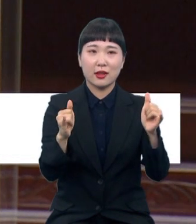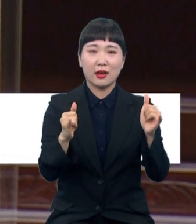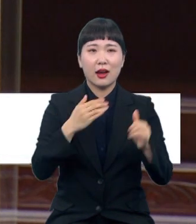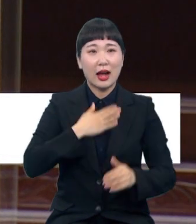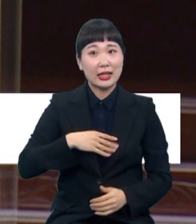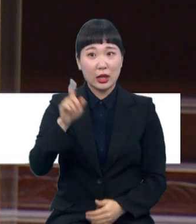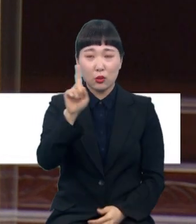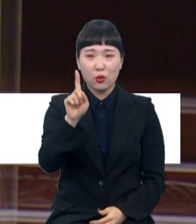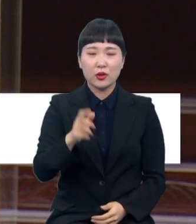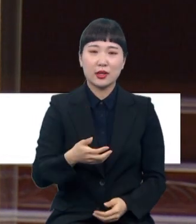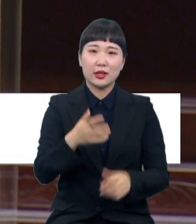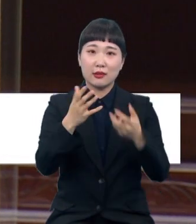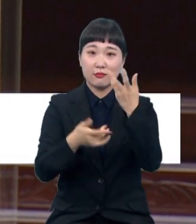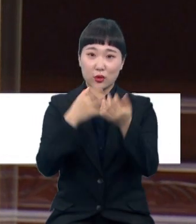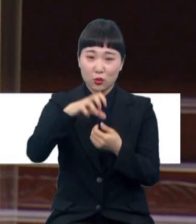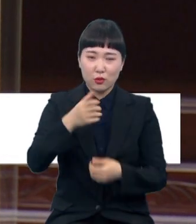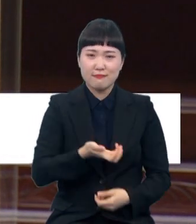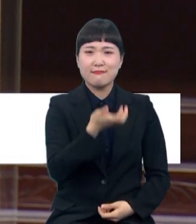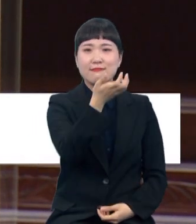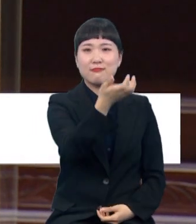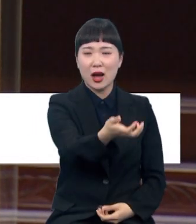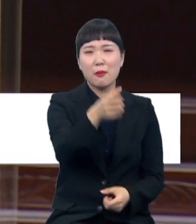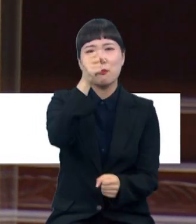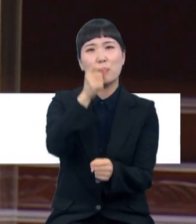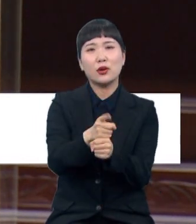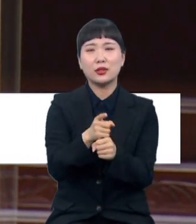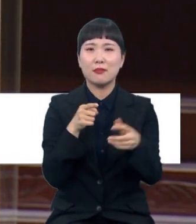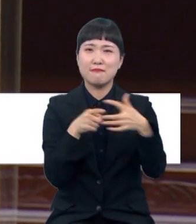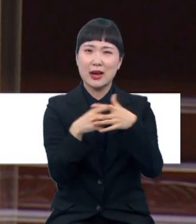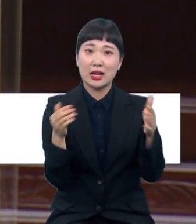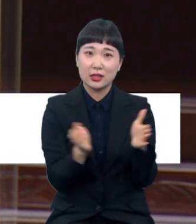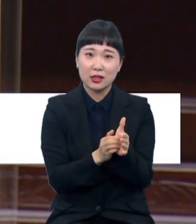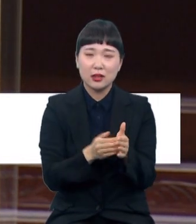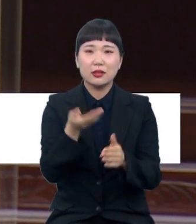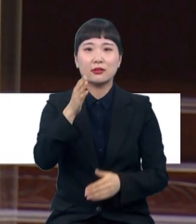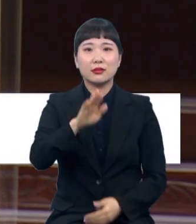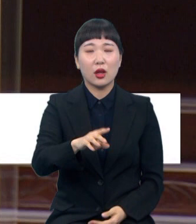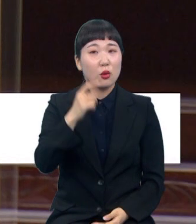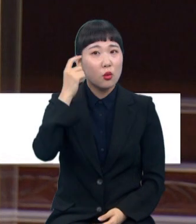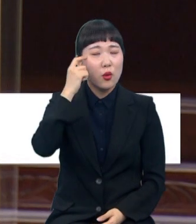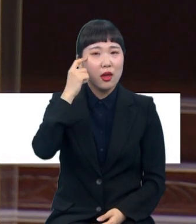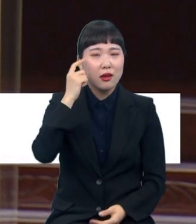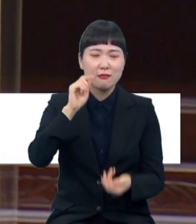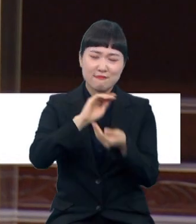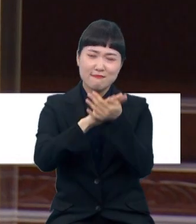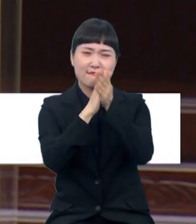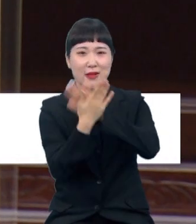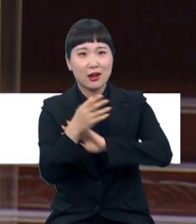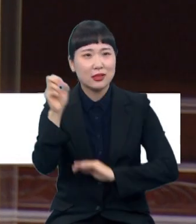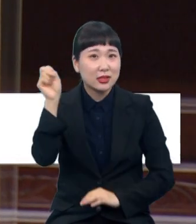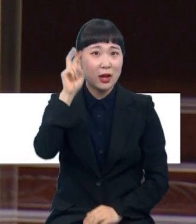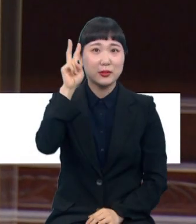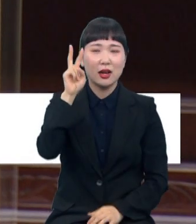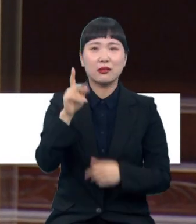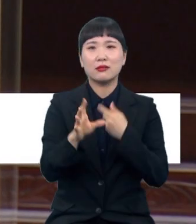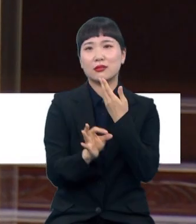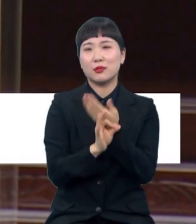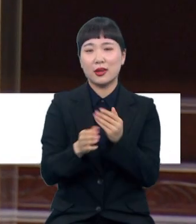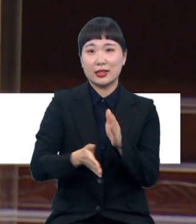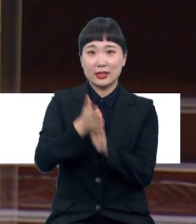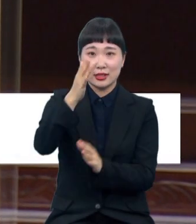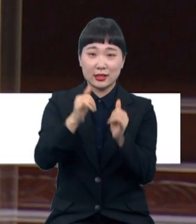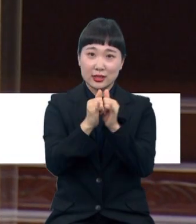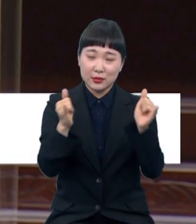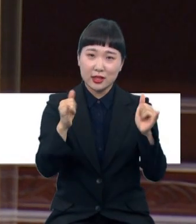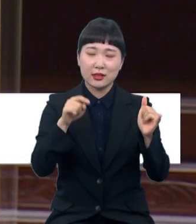소각장 이전이 사실로 굳어져 버렸습니다. 손바닥 뒤집듯 바뀐다면 시민들은 더 이상